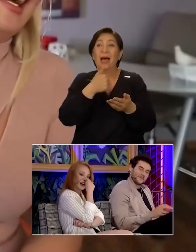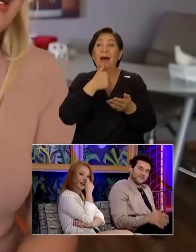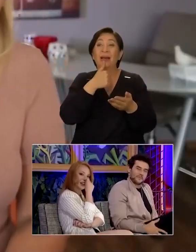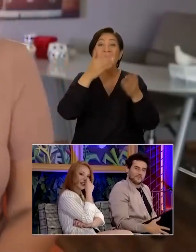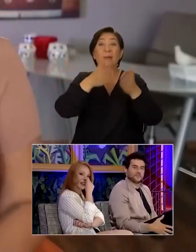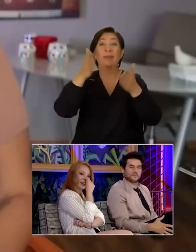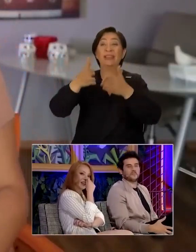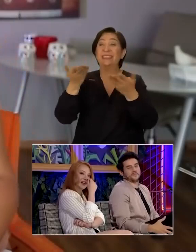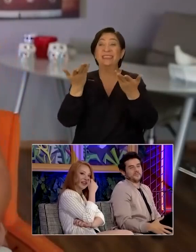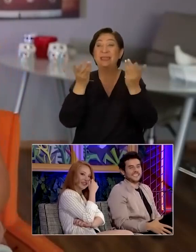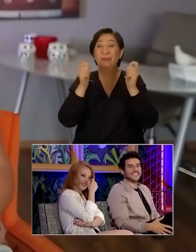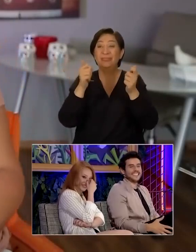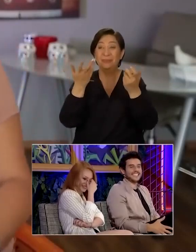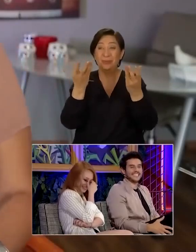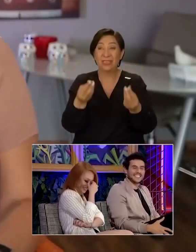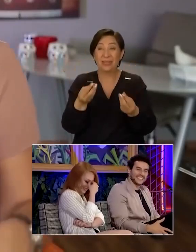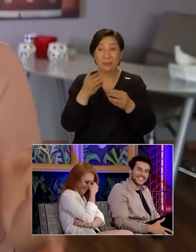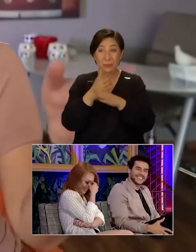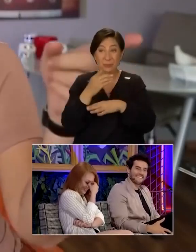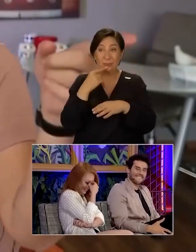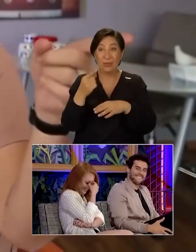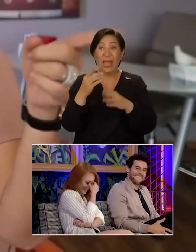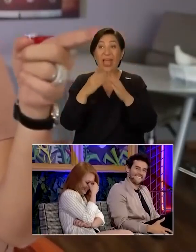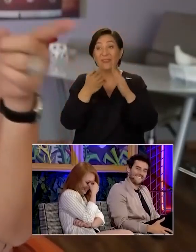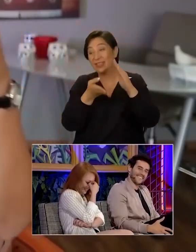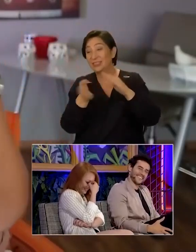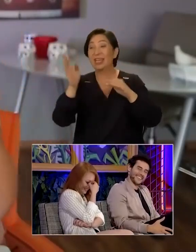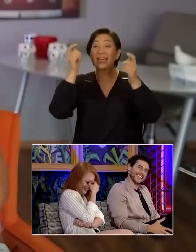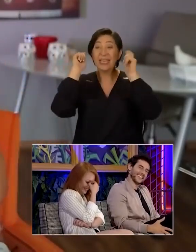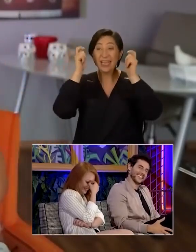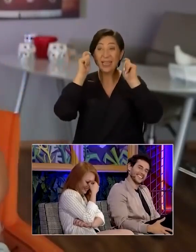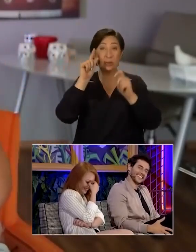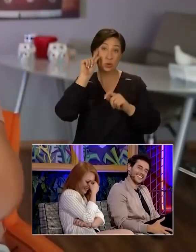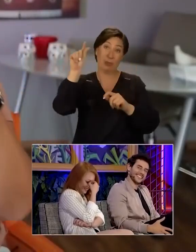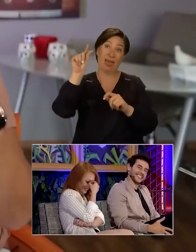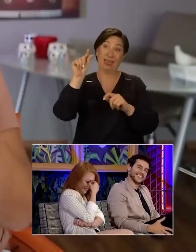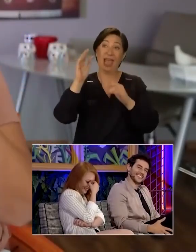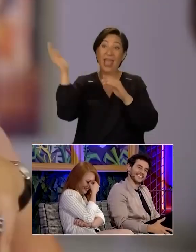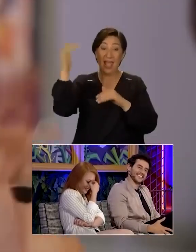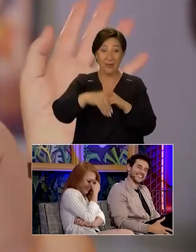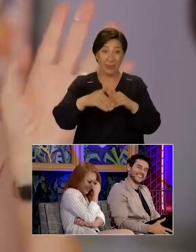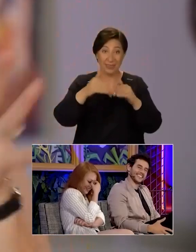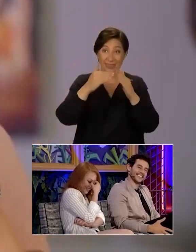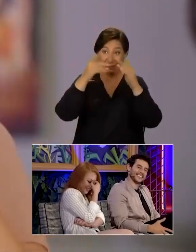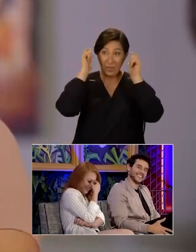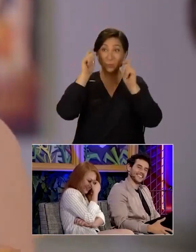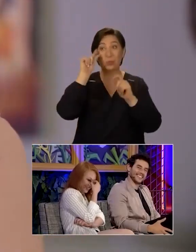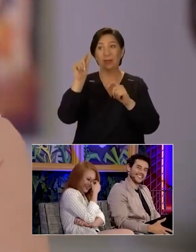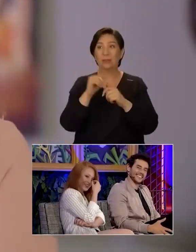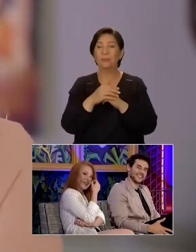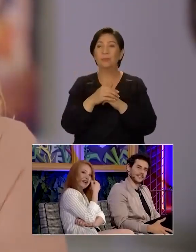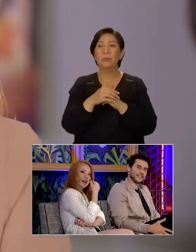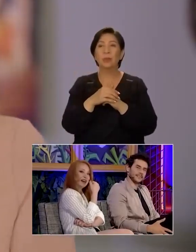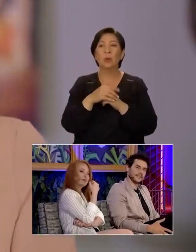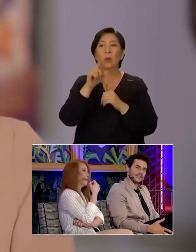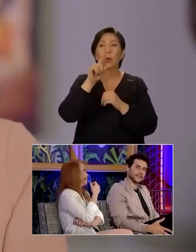Melis'i? Adamlar ne zaman yıkanacak ya? Adamlar ne zaman yıkanacak diyor. O da doğru ya. Evden çıkarken yıkanan